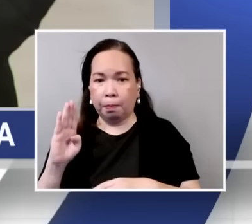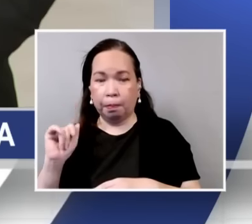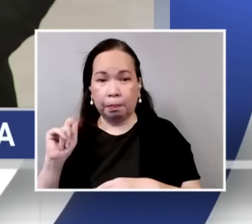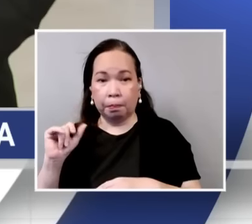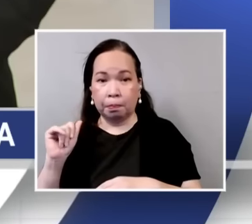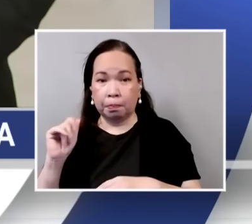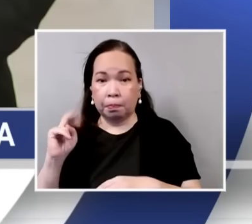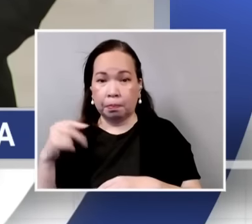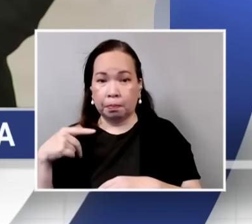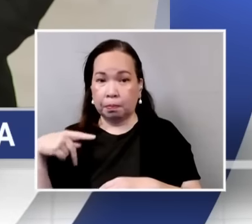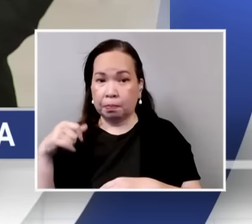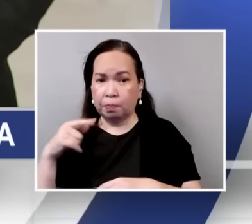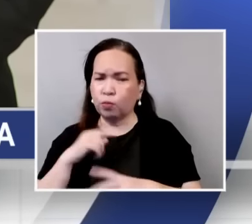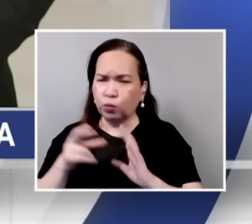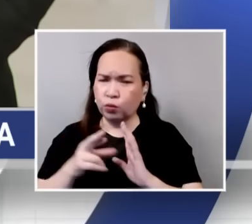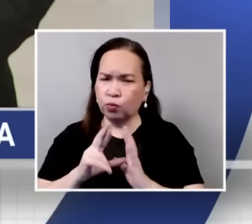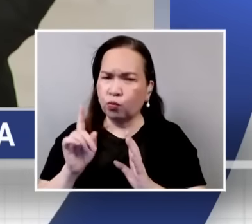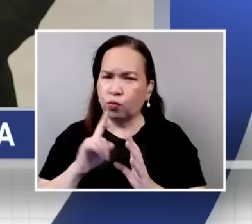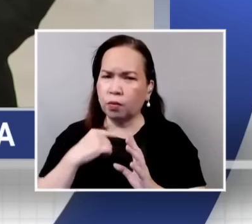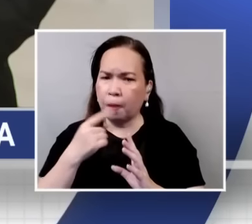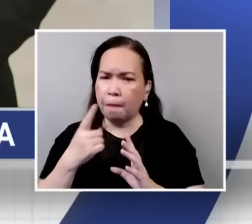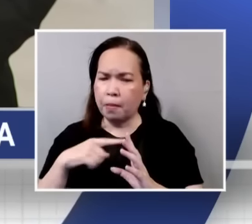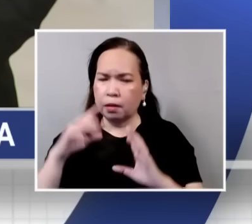kanyang speech ng Pangulo?